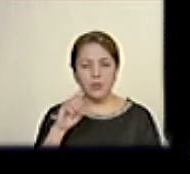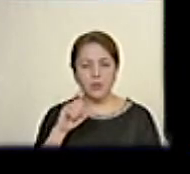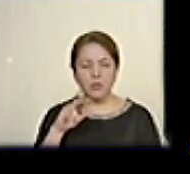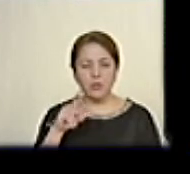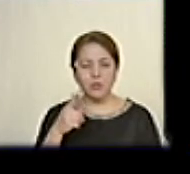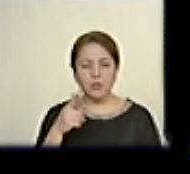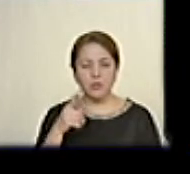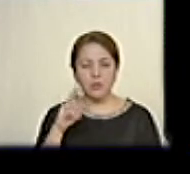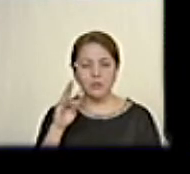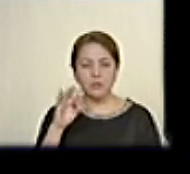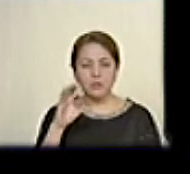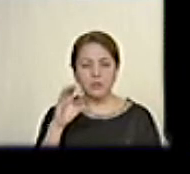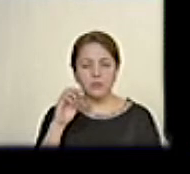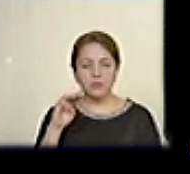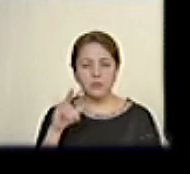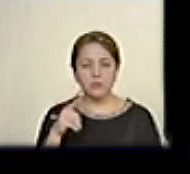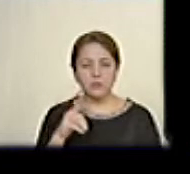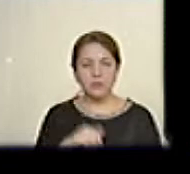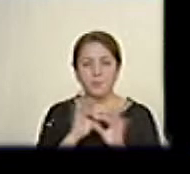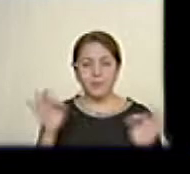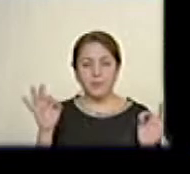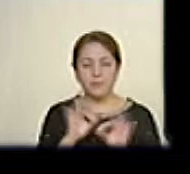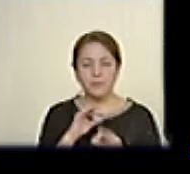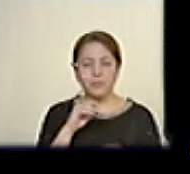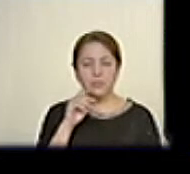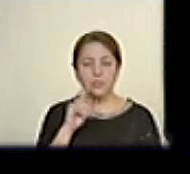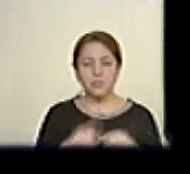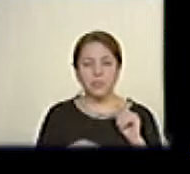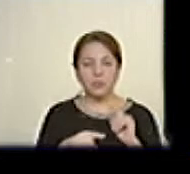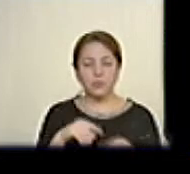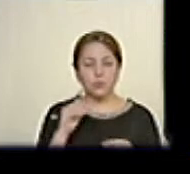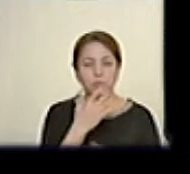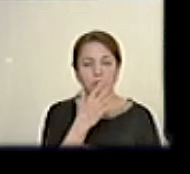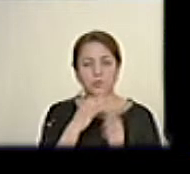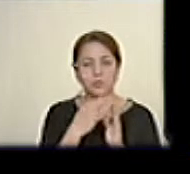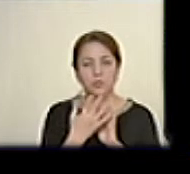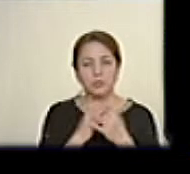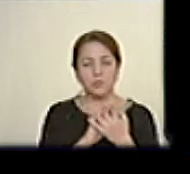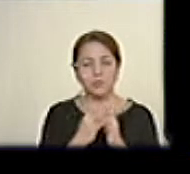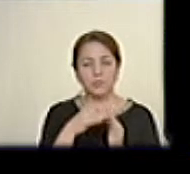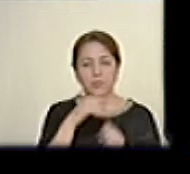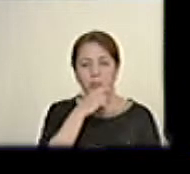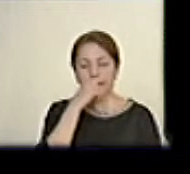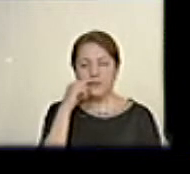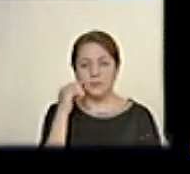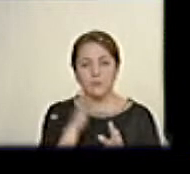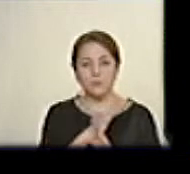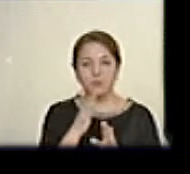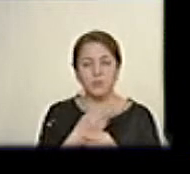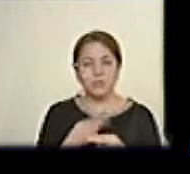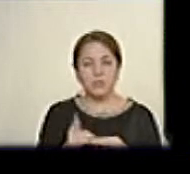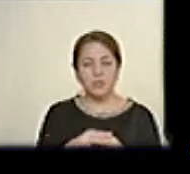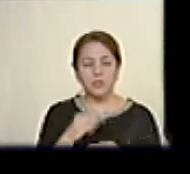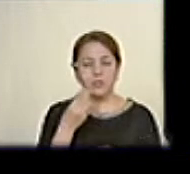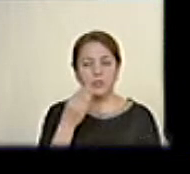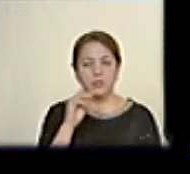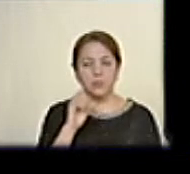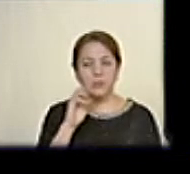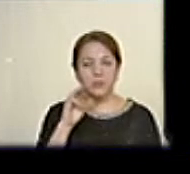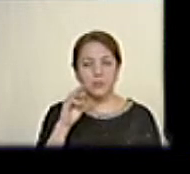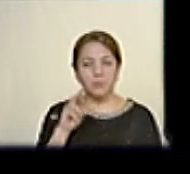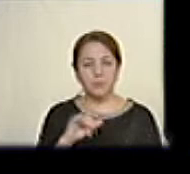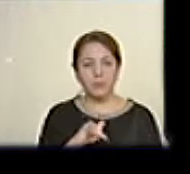сентиментальность. Певец родной деревни русской природы, эти штампы основательно приклеились к